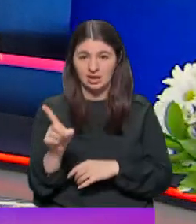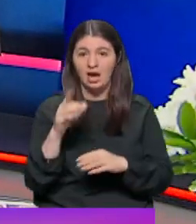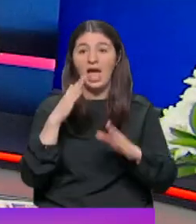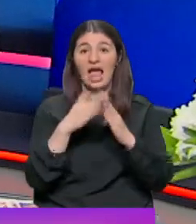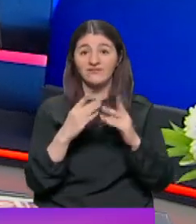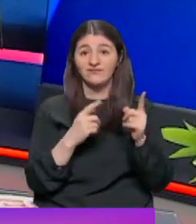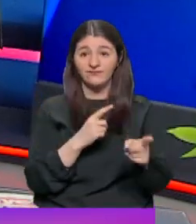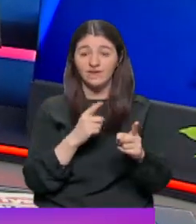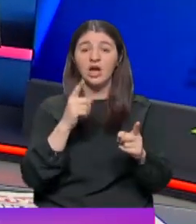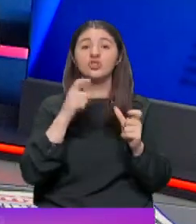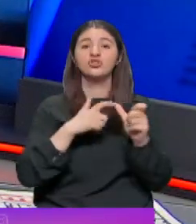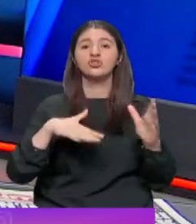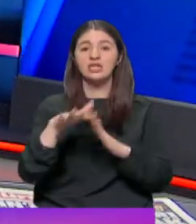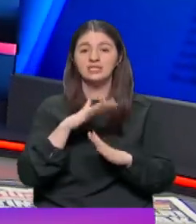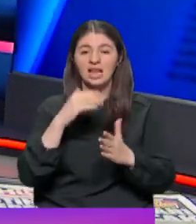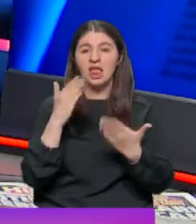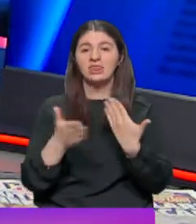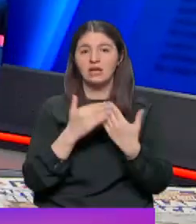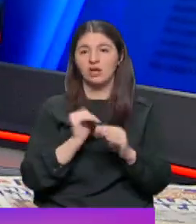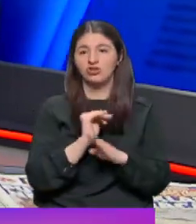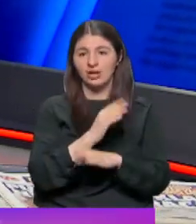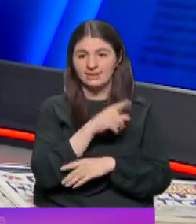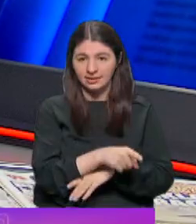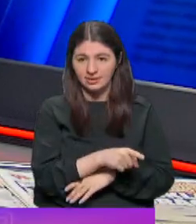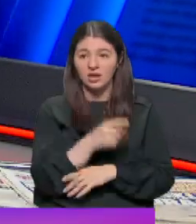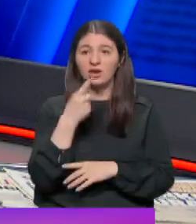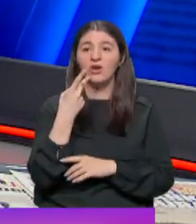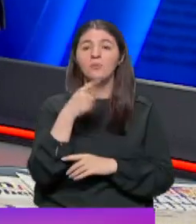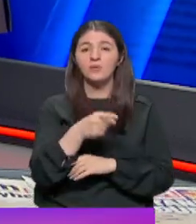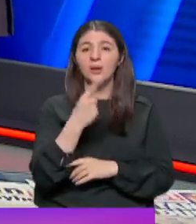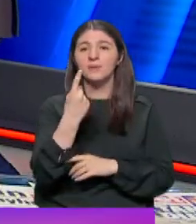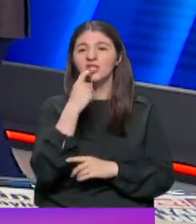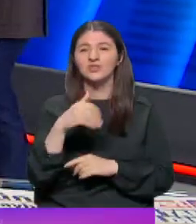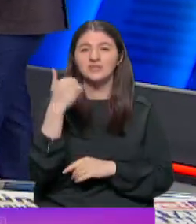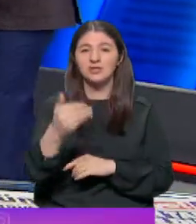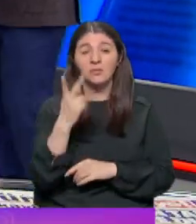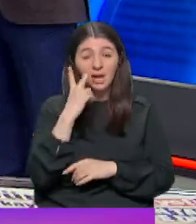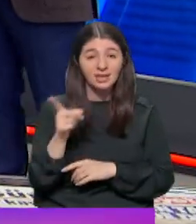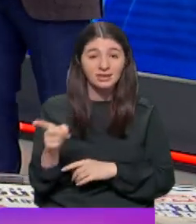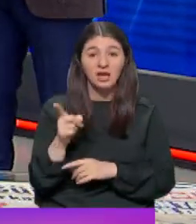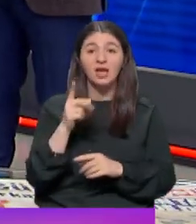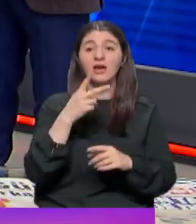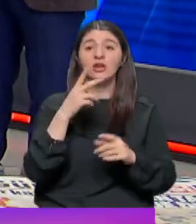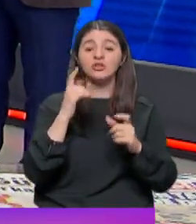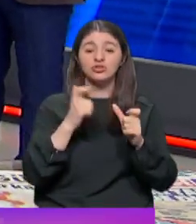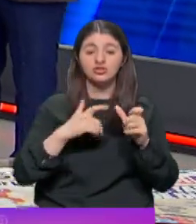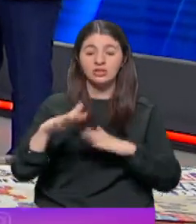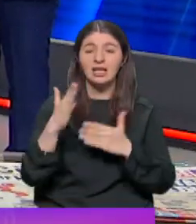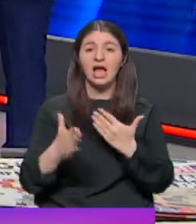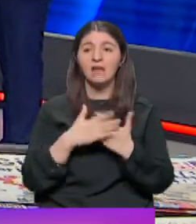3.494.932 hane sosyal yardımlarla yaşarken bu bir yıl sonra bakın sosyal